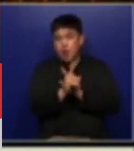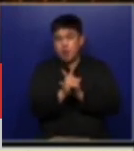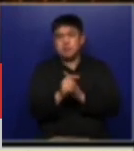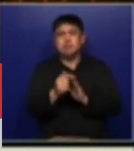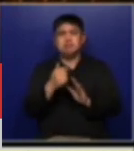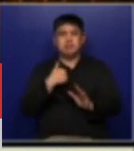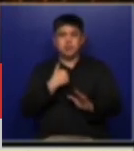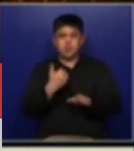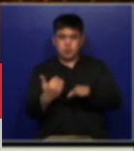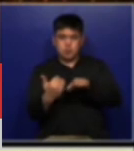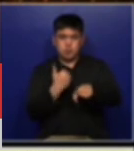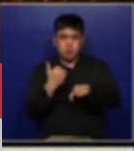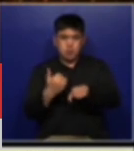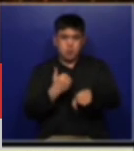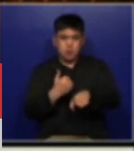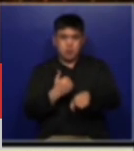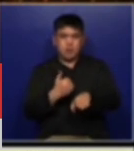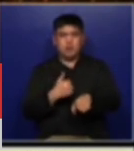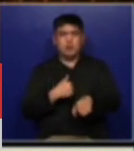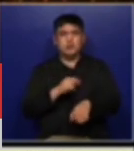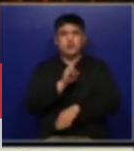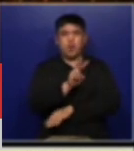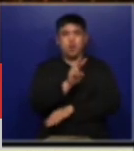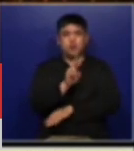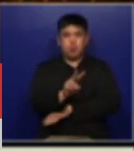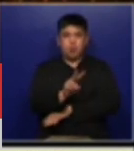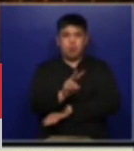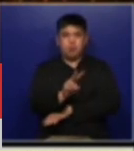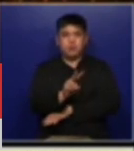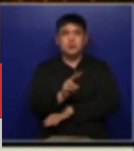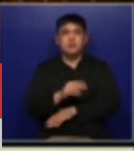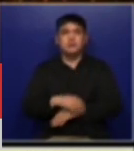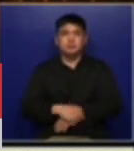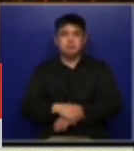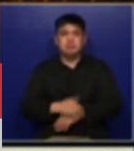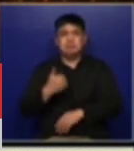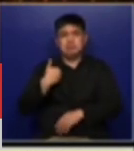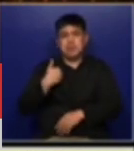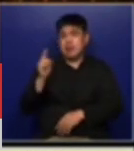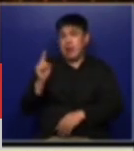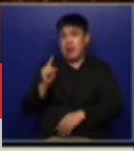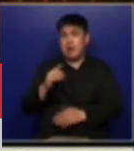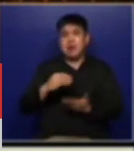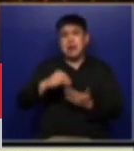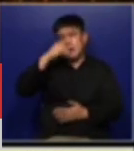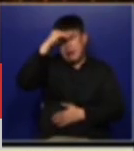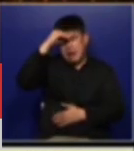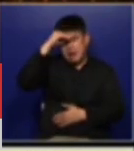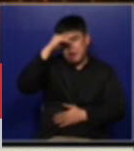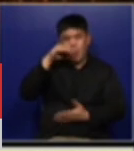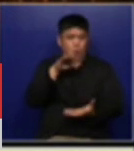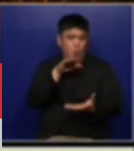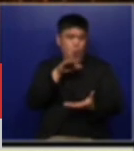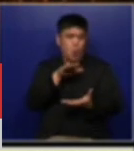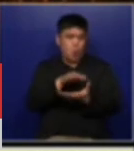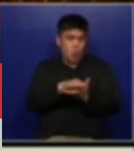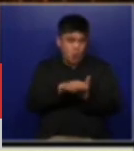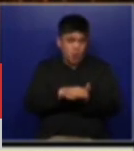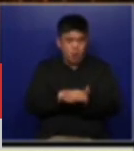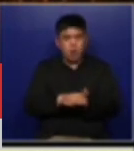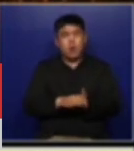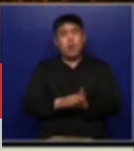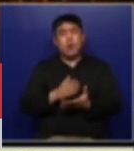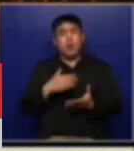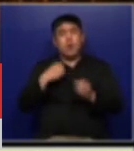ทางหลวงแผ่นดินหมายเลข22ซึ่งมีนักเรียนและครูต้องข้ามถนนทั้งไป